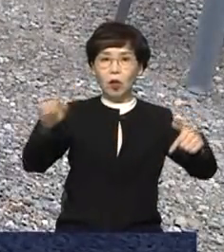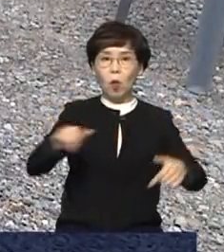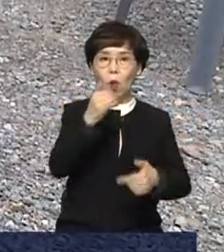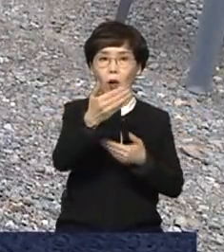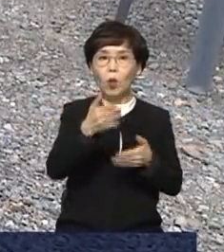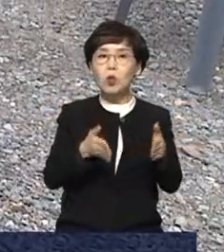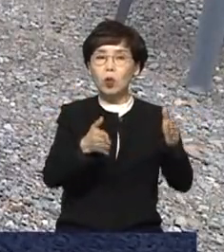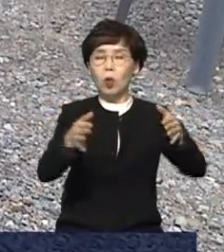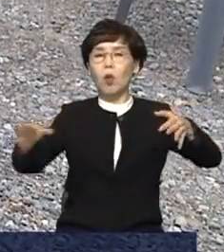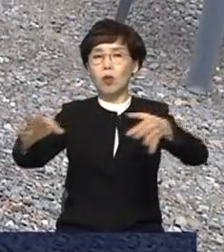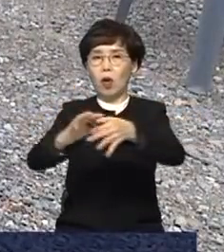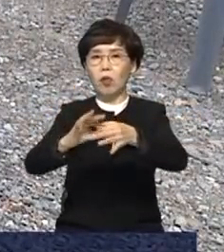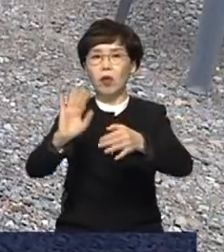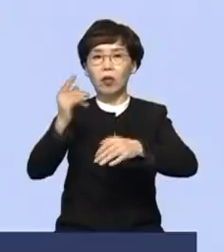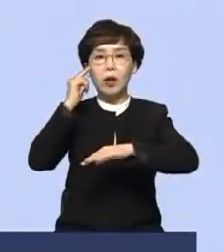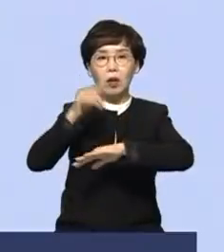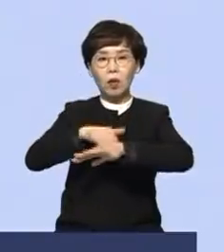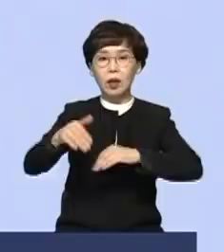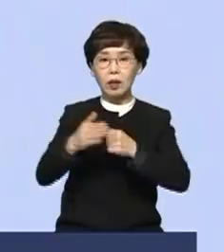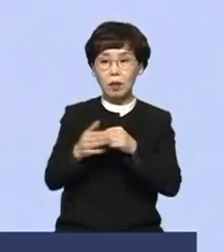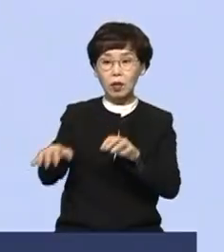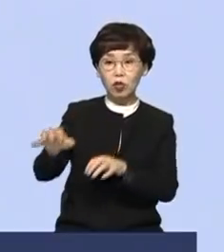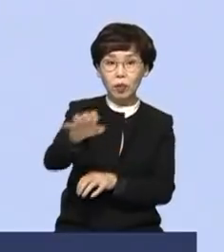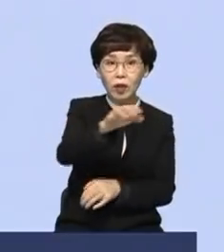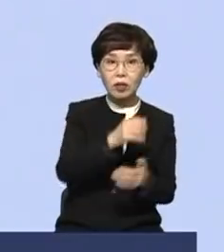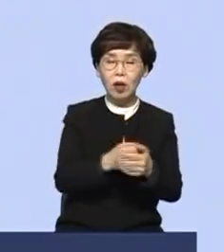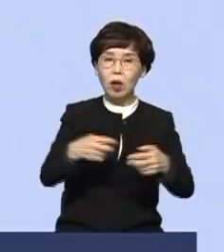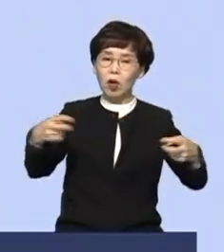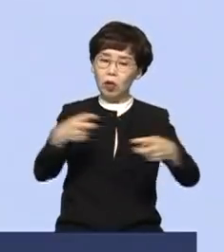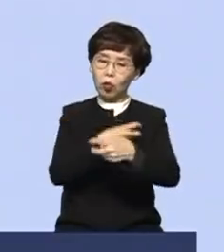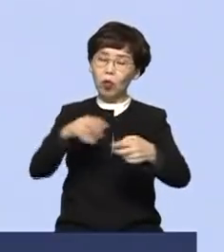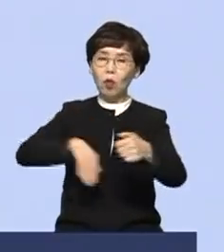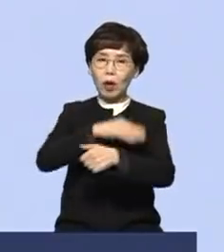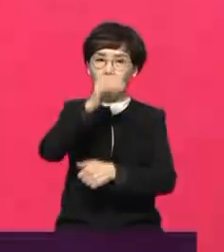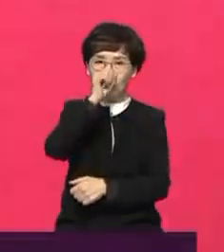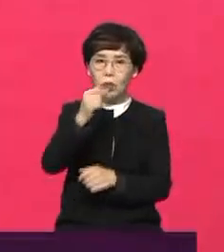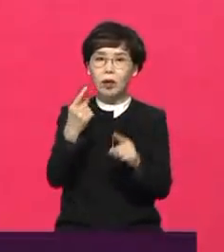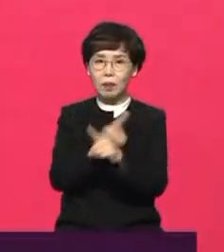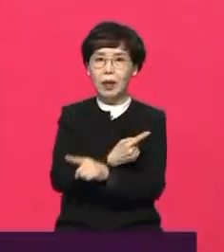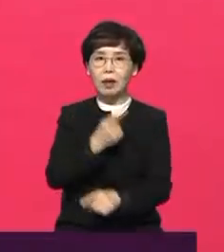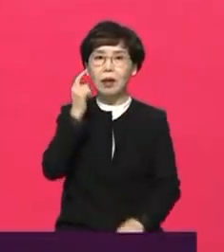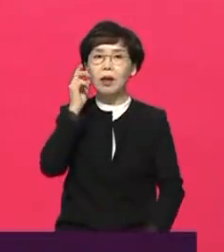인천공항고속도로와도 연결될 예정이어서 주변 지역의 교통 여건이 개선될